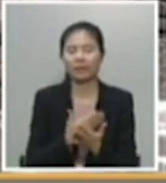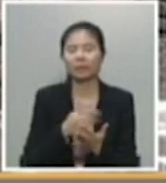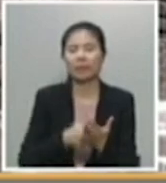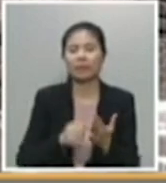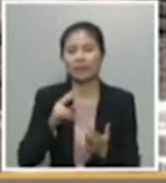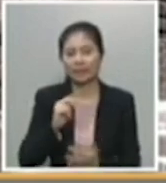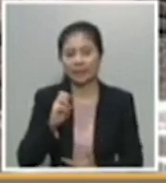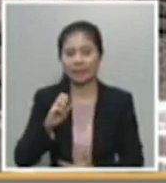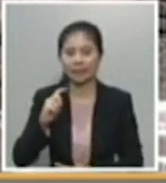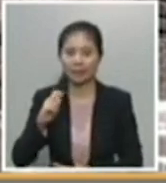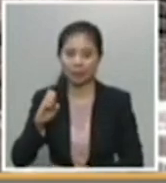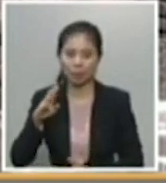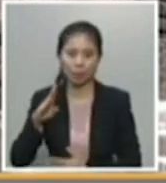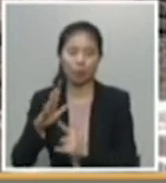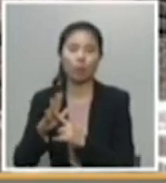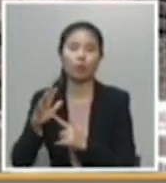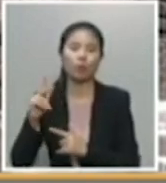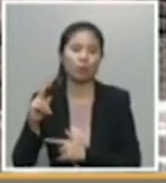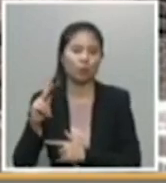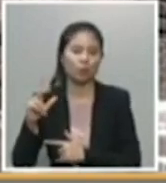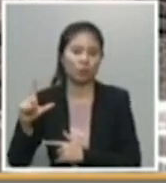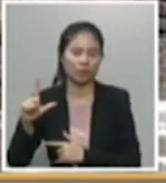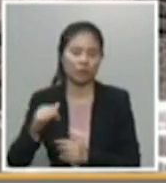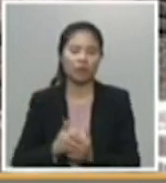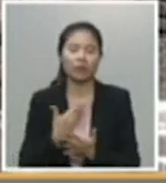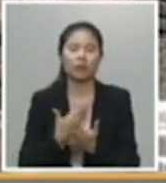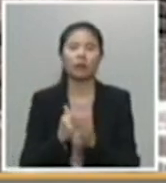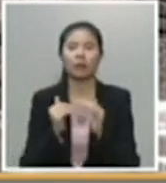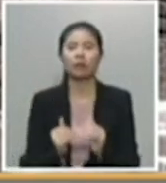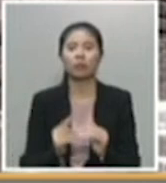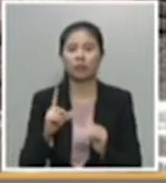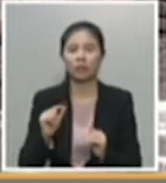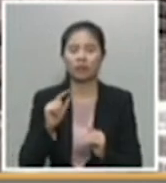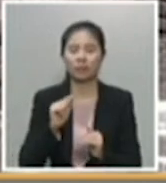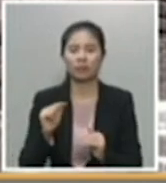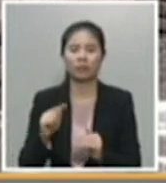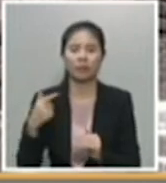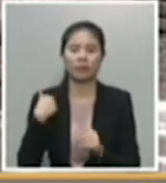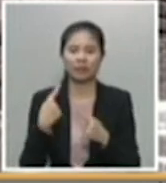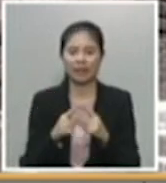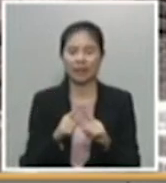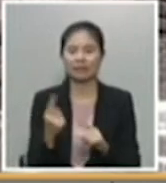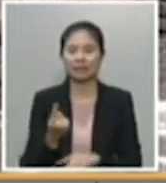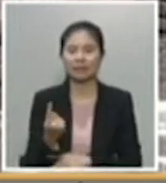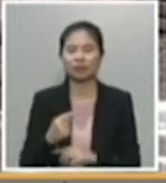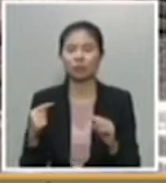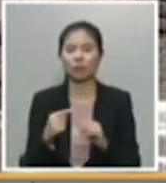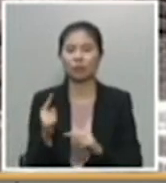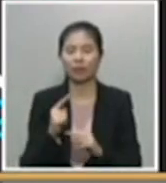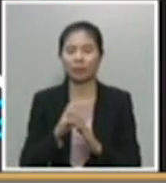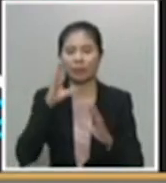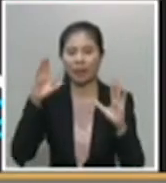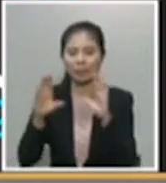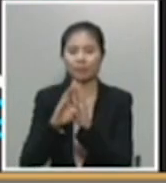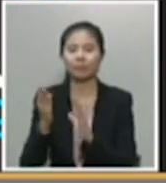ลภาษีนิติบุคคลเนี่ยได้มีการลดลงมาถึง 20% นะครับแต่ตามข้อเท็จจริงถ้าดูตามภาพต่อไปเนี่ย